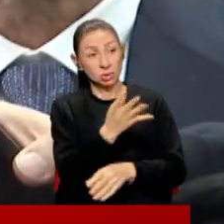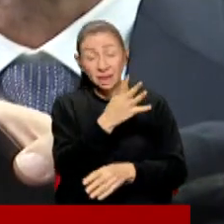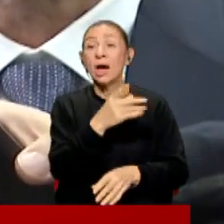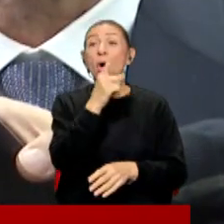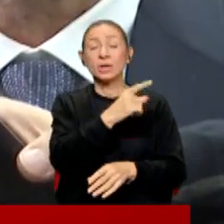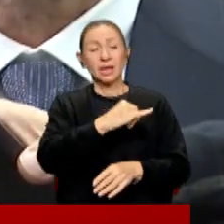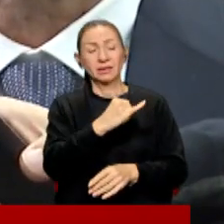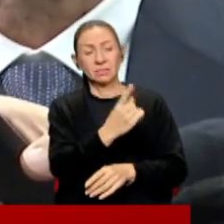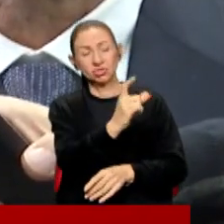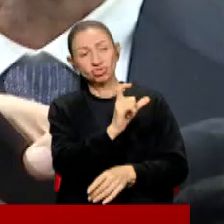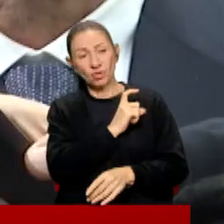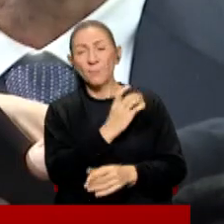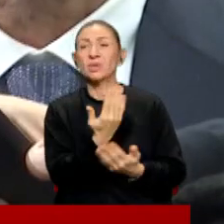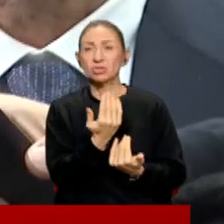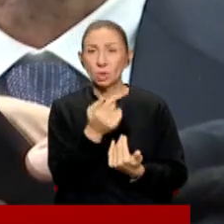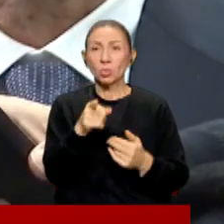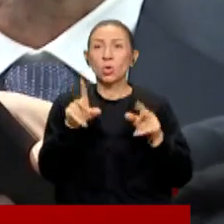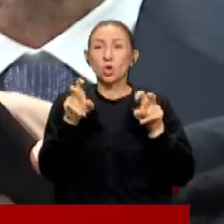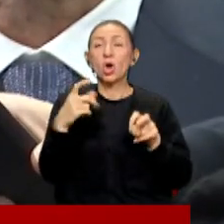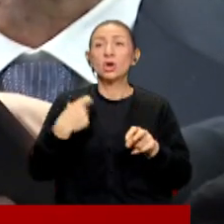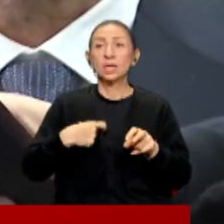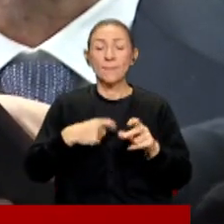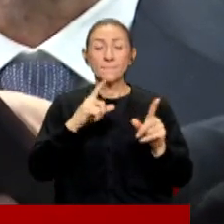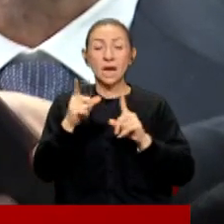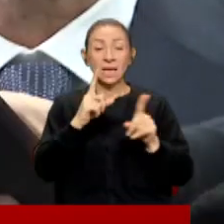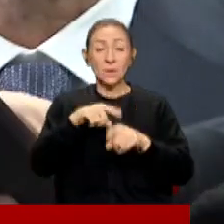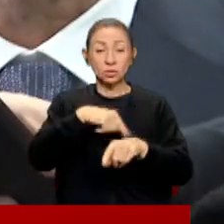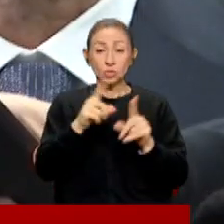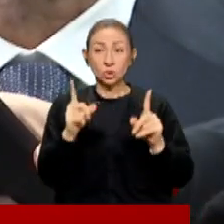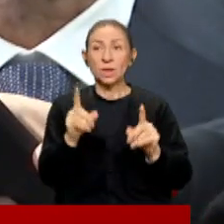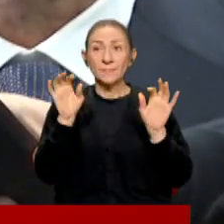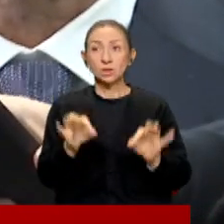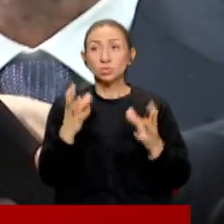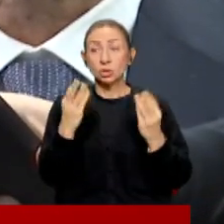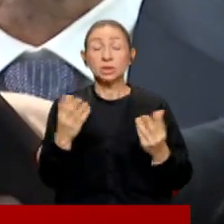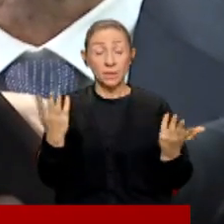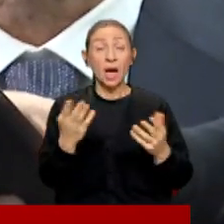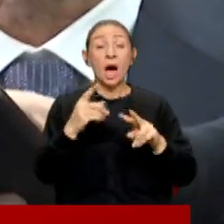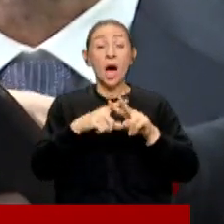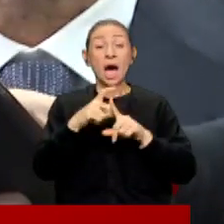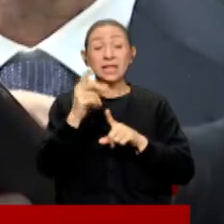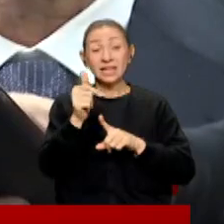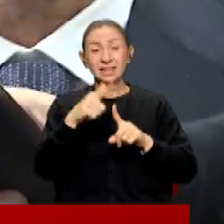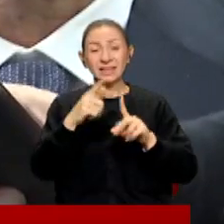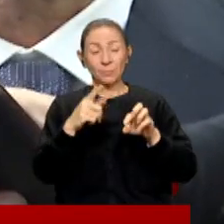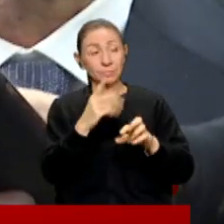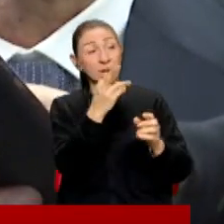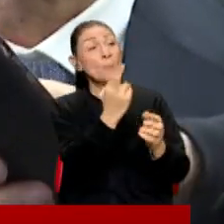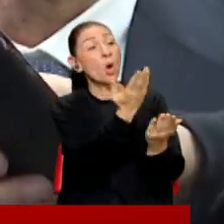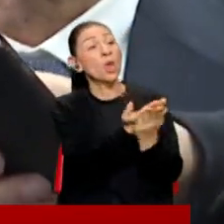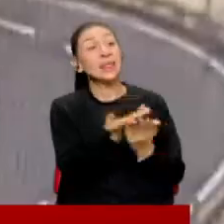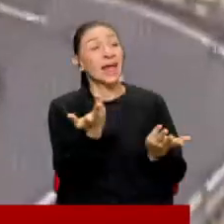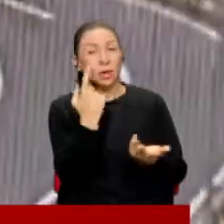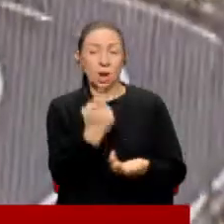süre içerisinde bu konu özellikle yargılama süreci başlamış olacak. Tabii Adli Tıp'tan gelecek olan rapor